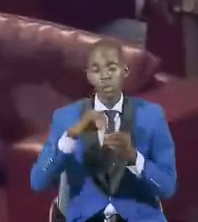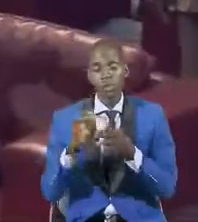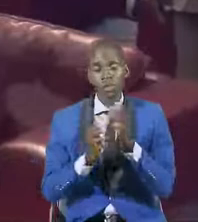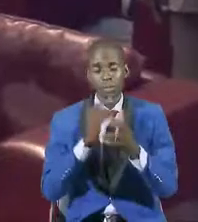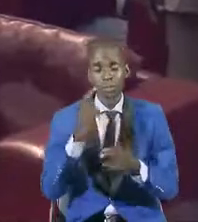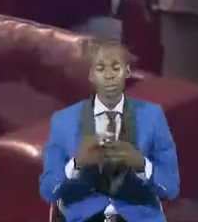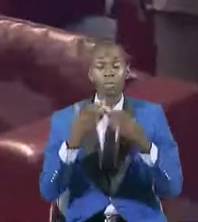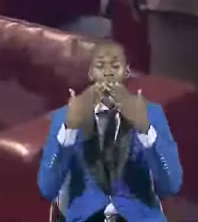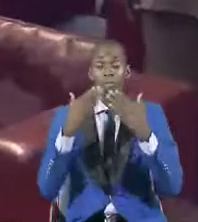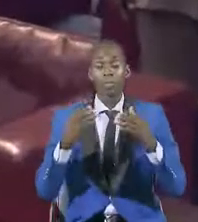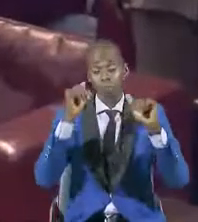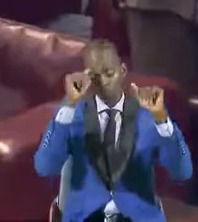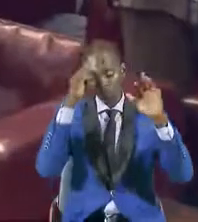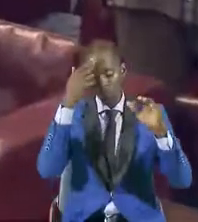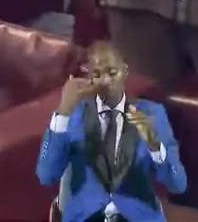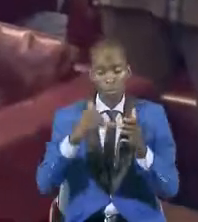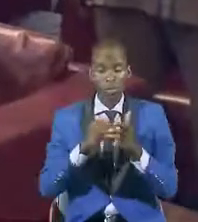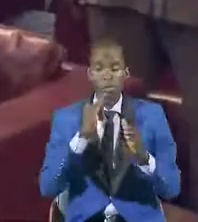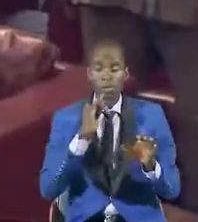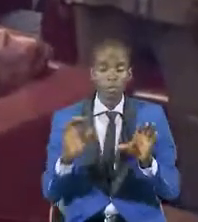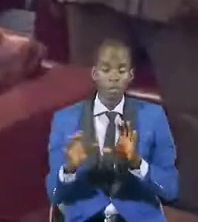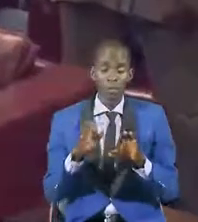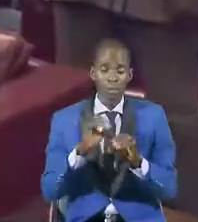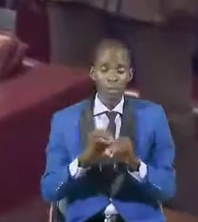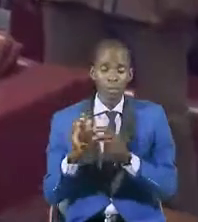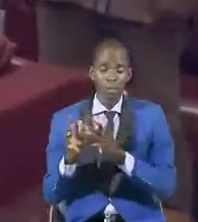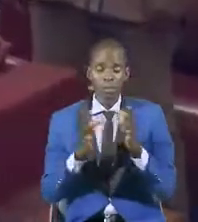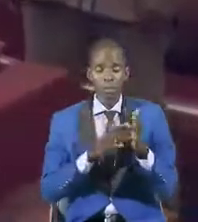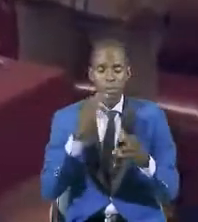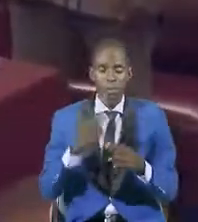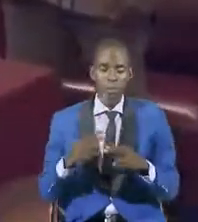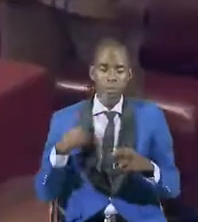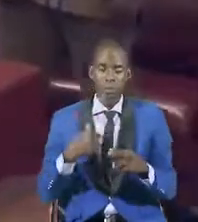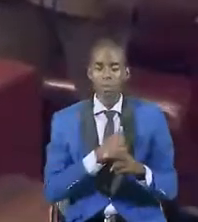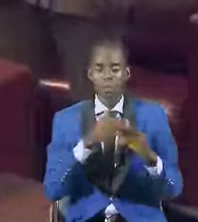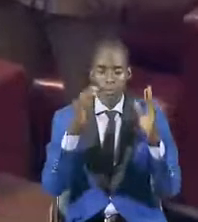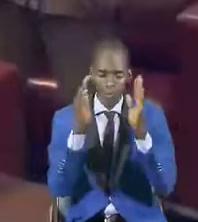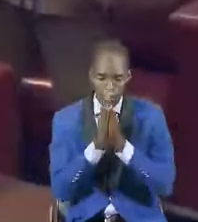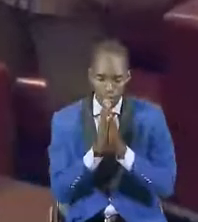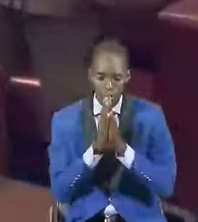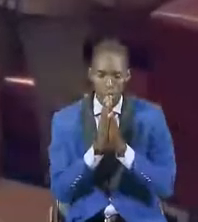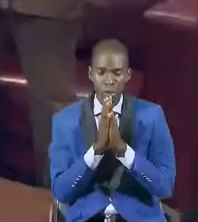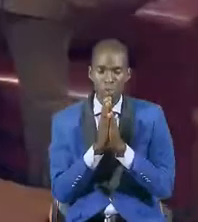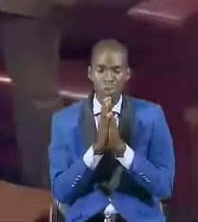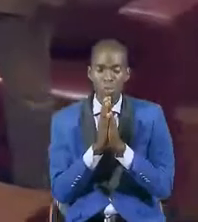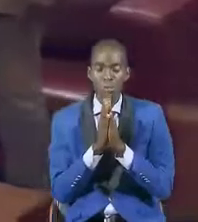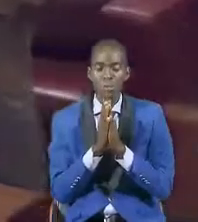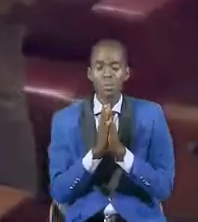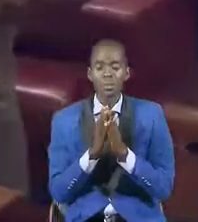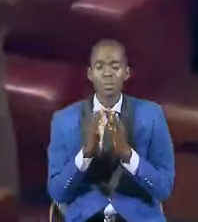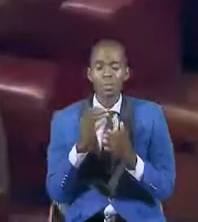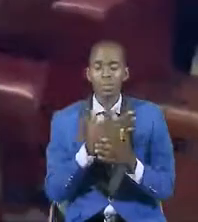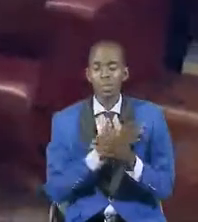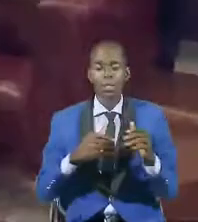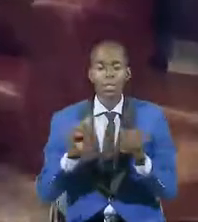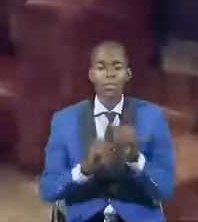Jésus-Christ. Nous te remercions parce que c'est fait. Au nom de Jésus, nous prions. Et que l'Église du